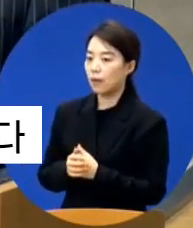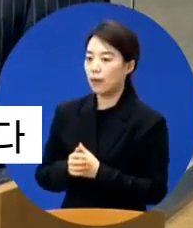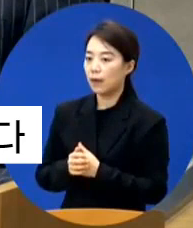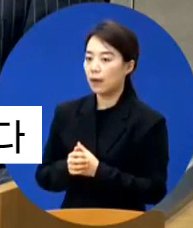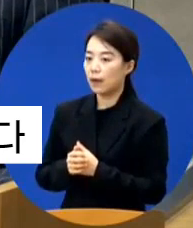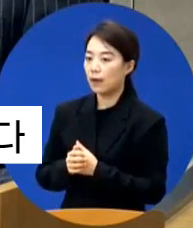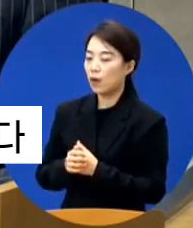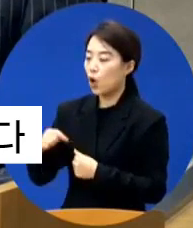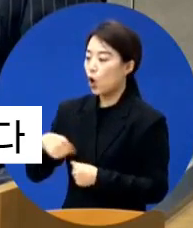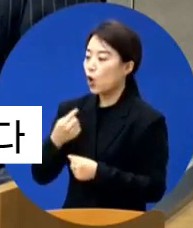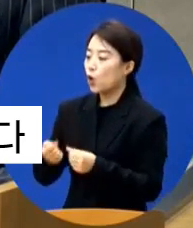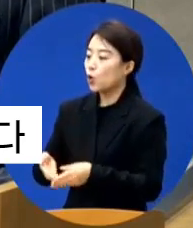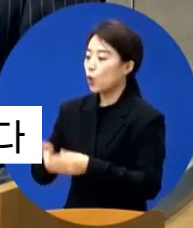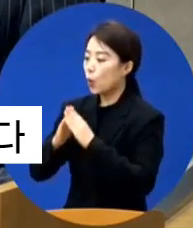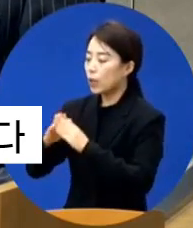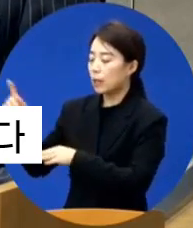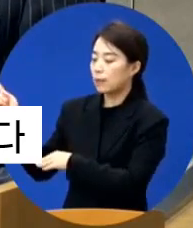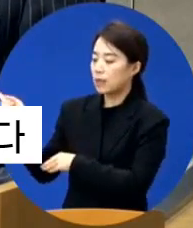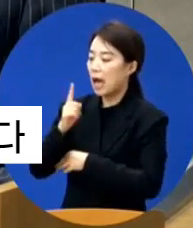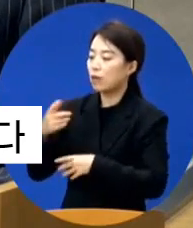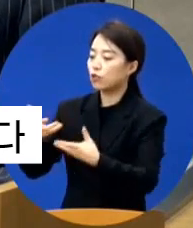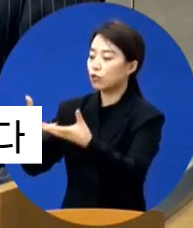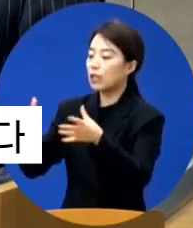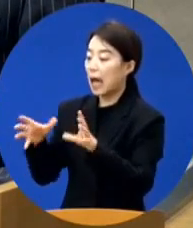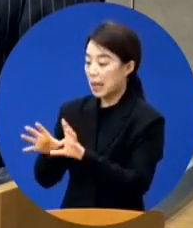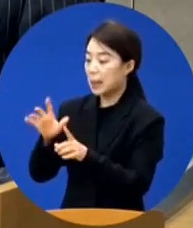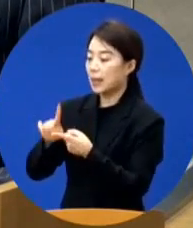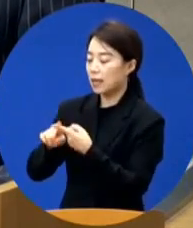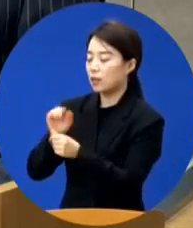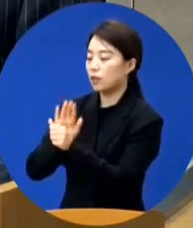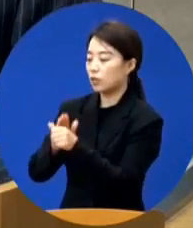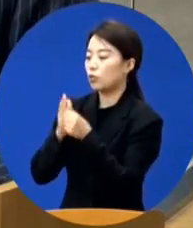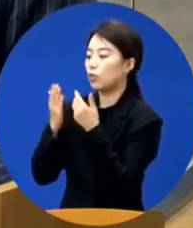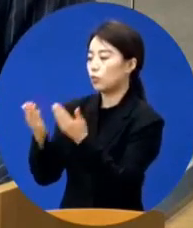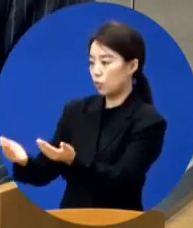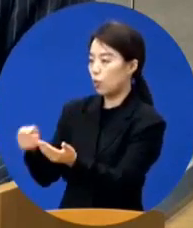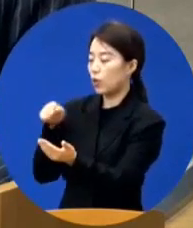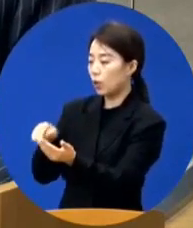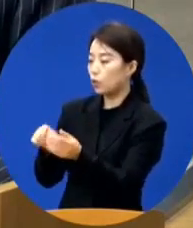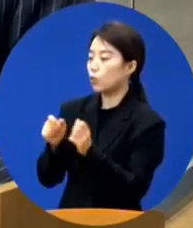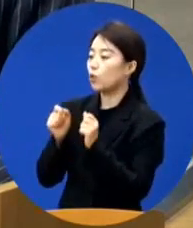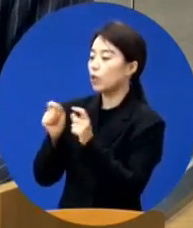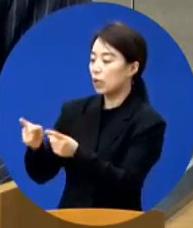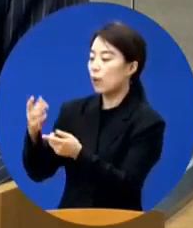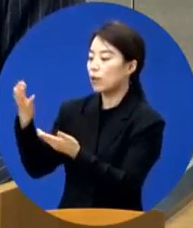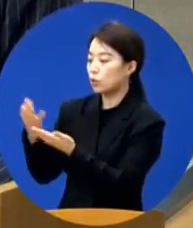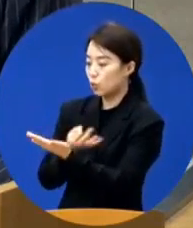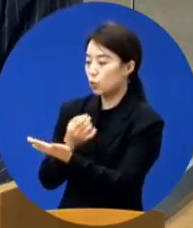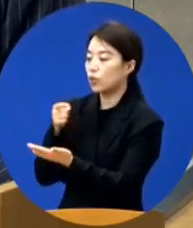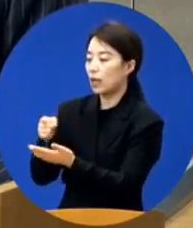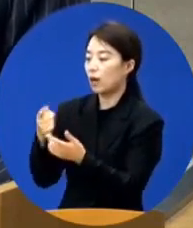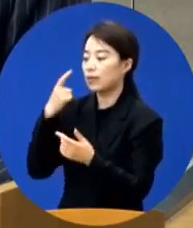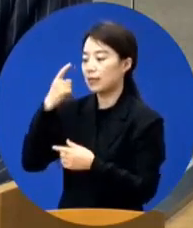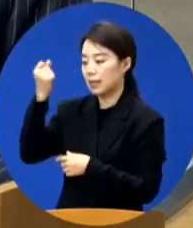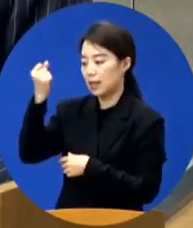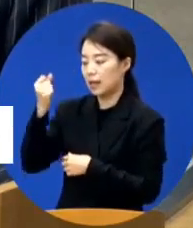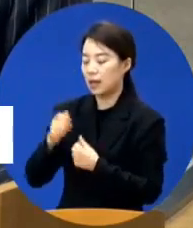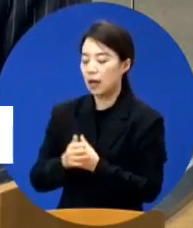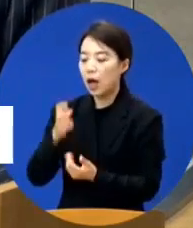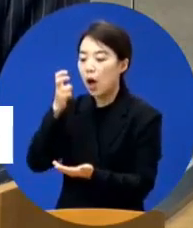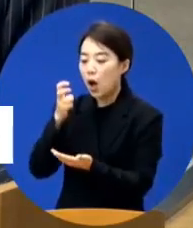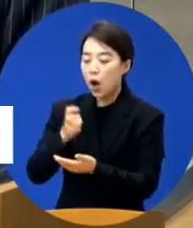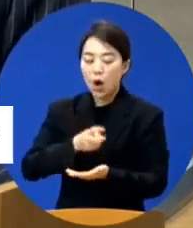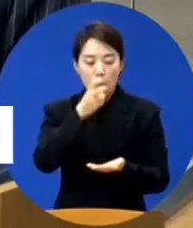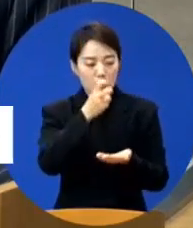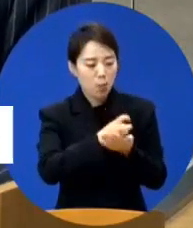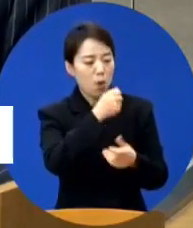그 독립 야구단에 대해서 출전 수당을 금년도 지급합니다. 저는 그것도 기회소득의 일종이라고 생각합니다. 조례를 만든 기회소득으로